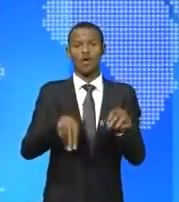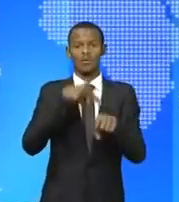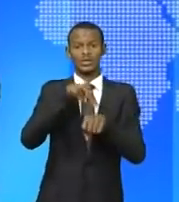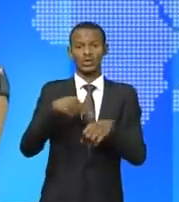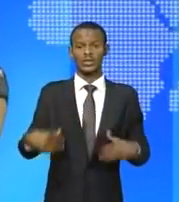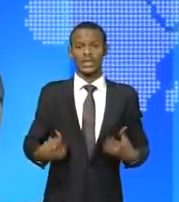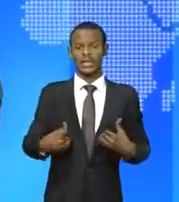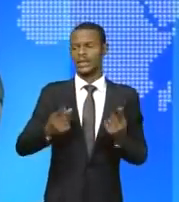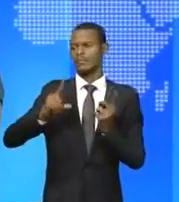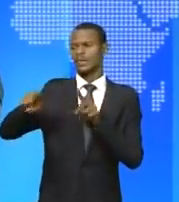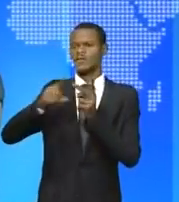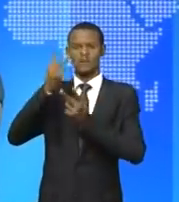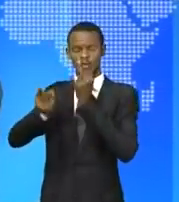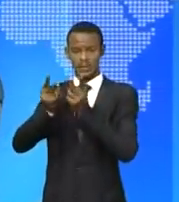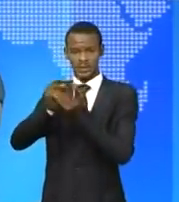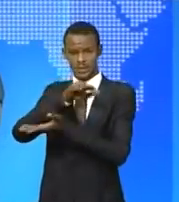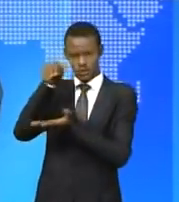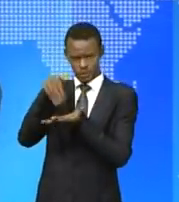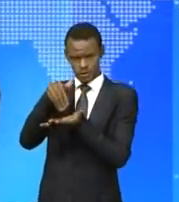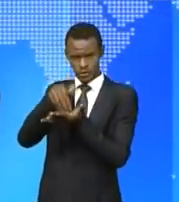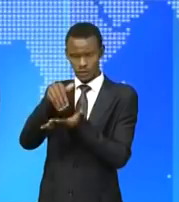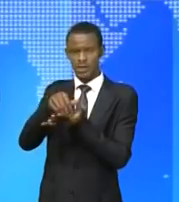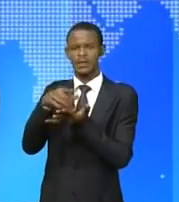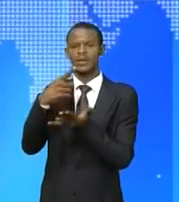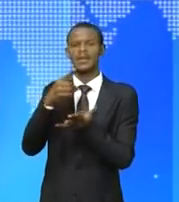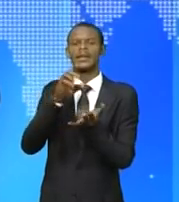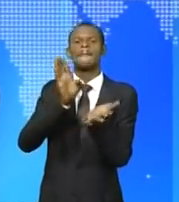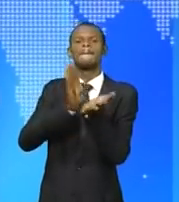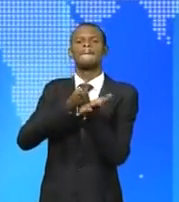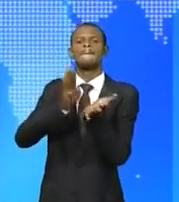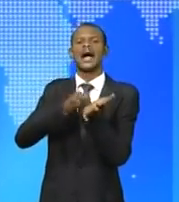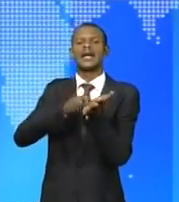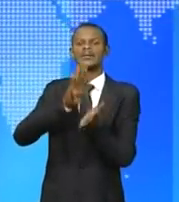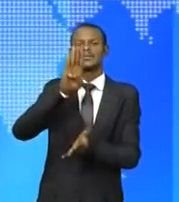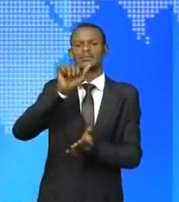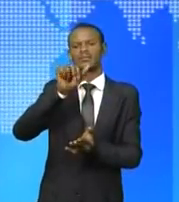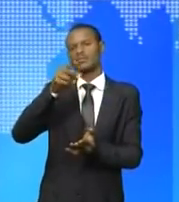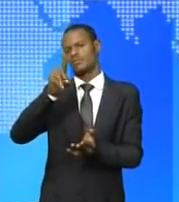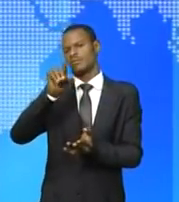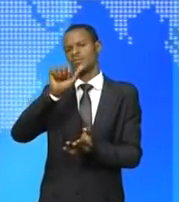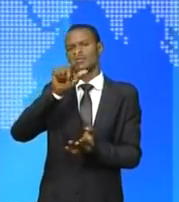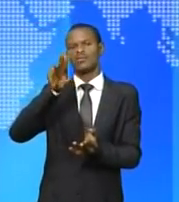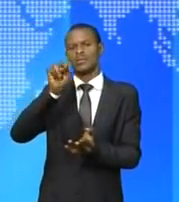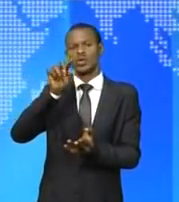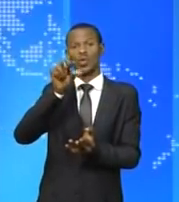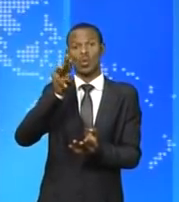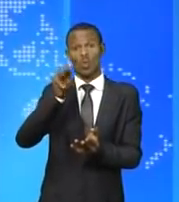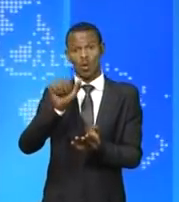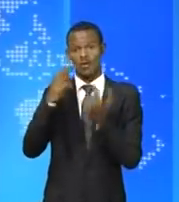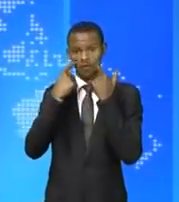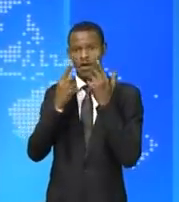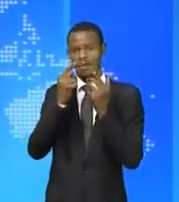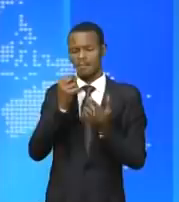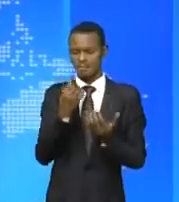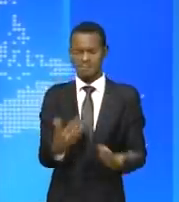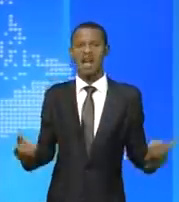de Bandalungwa pour se rendre compte de la situation des enfants démunis afin de leur apporter du soutien et de